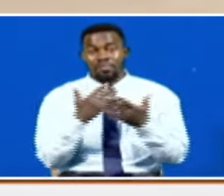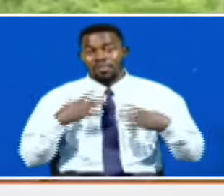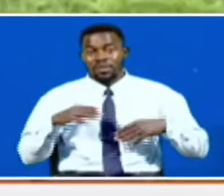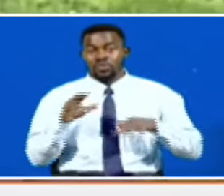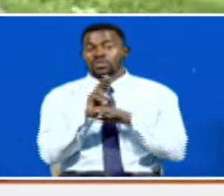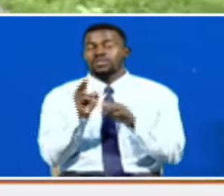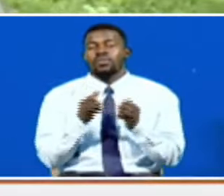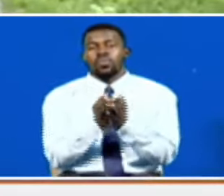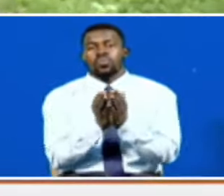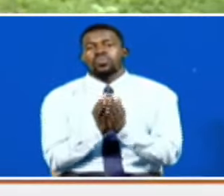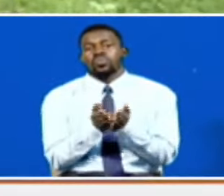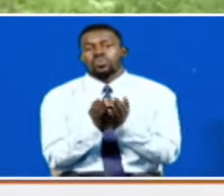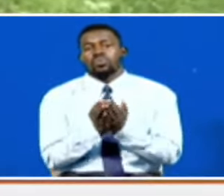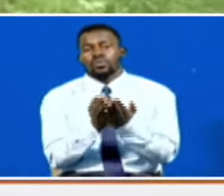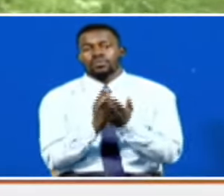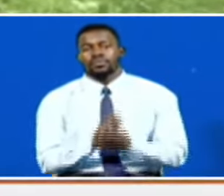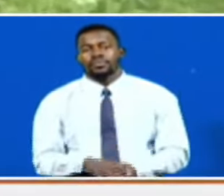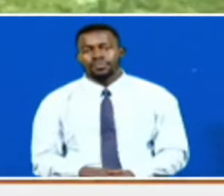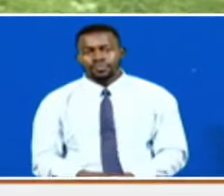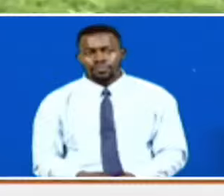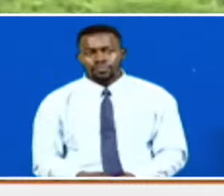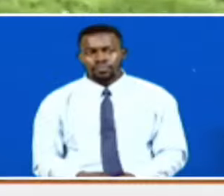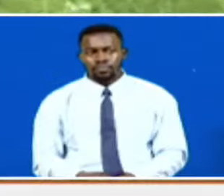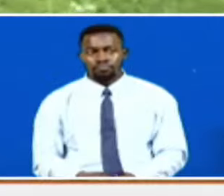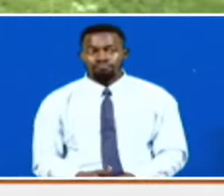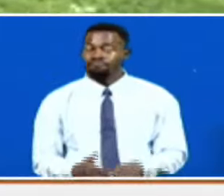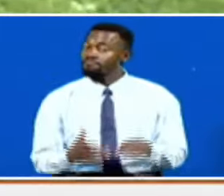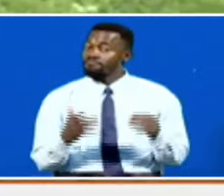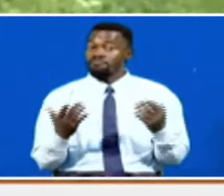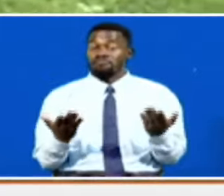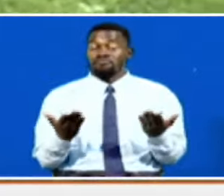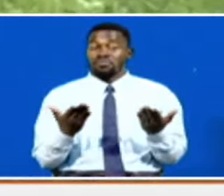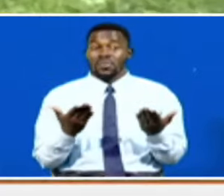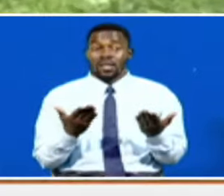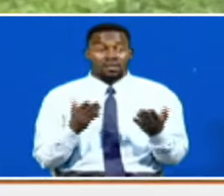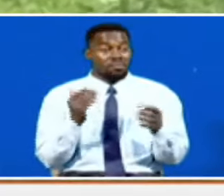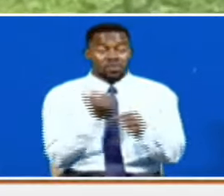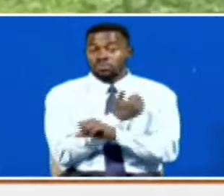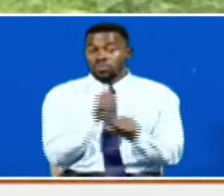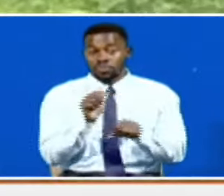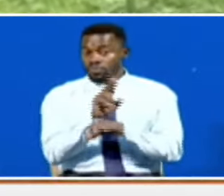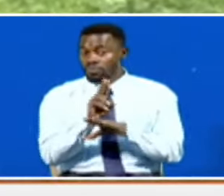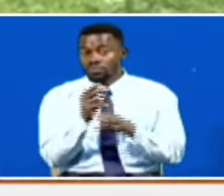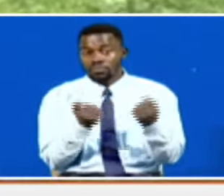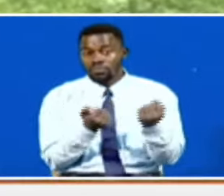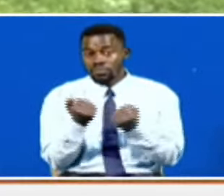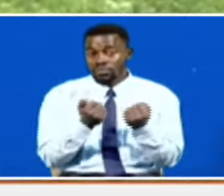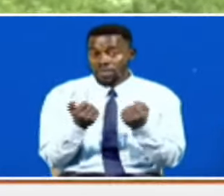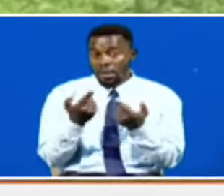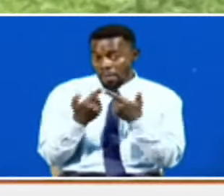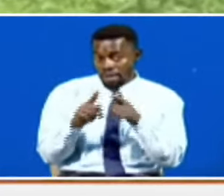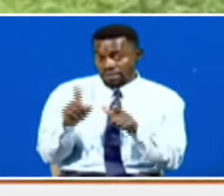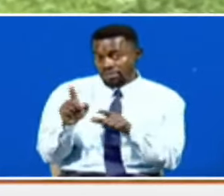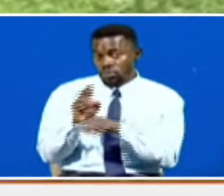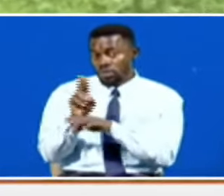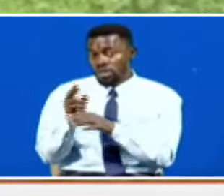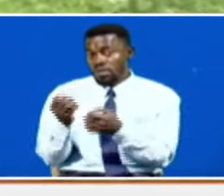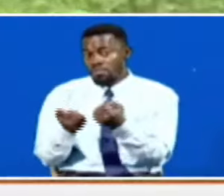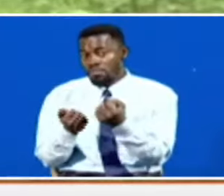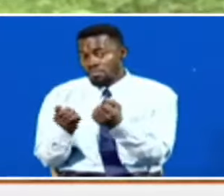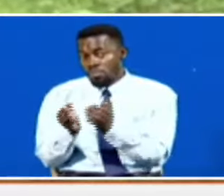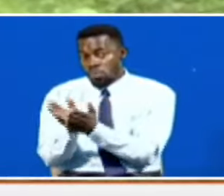maboti. Gari haziwezi fika, njia tunatumia ni boti. Jambo la kwanza, boti kwa trip wanachukua 10,000.